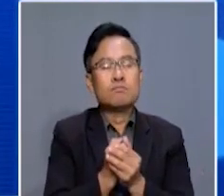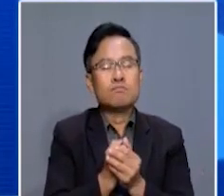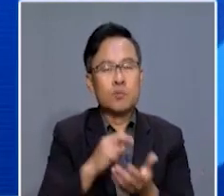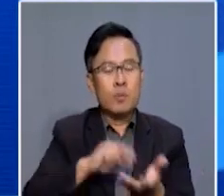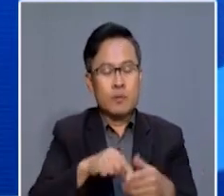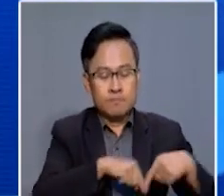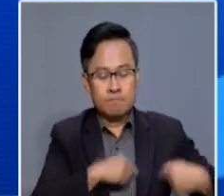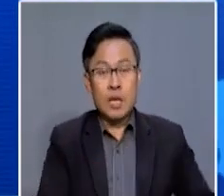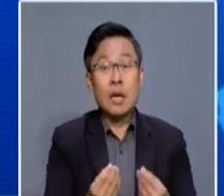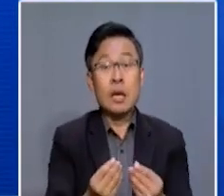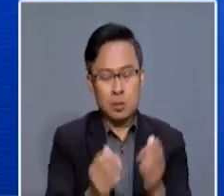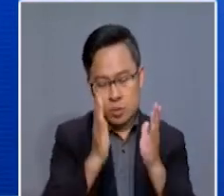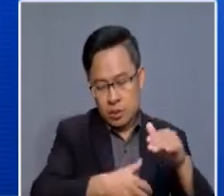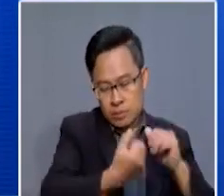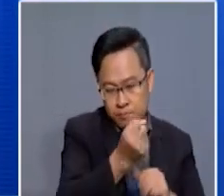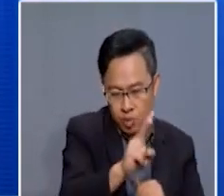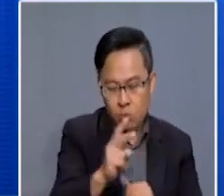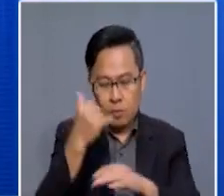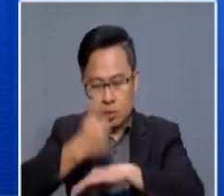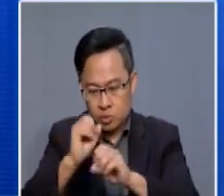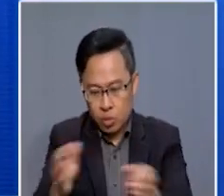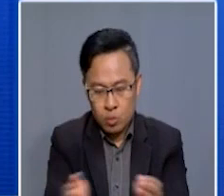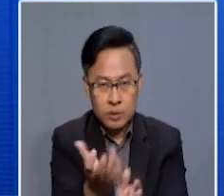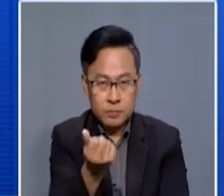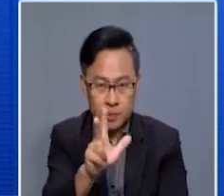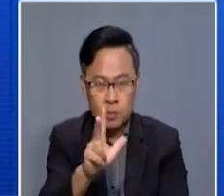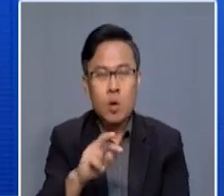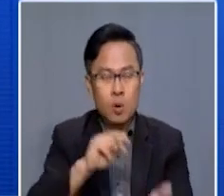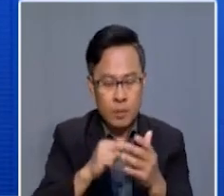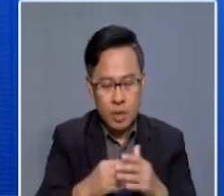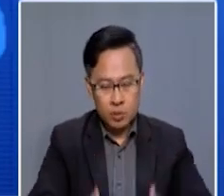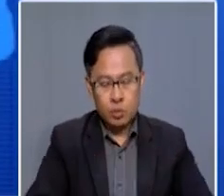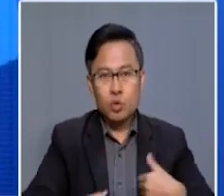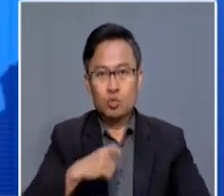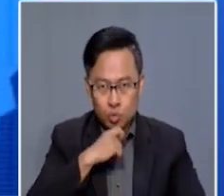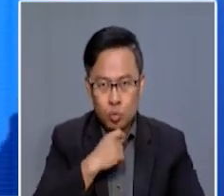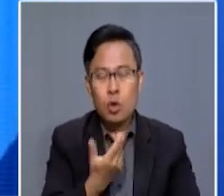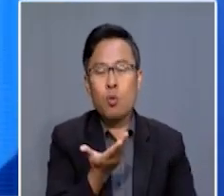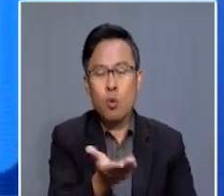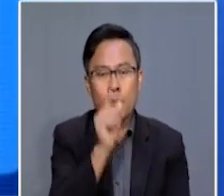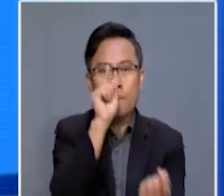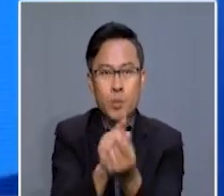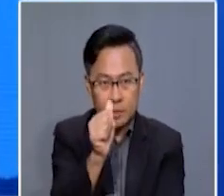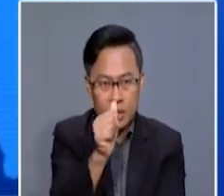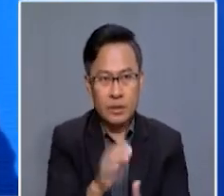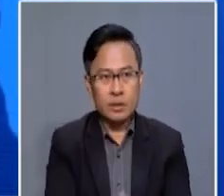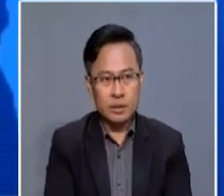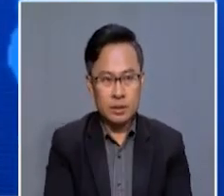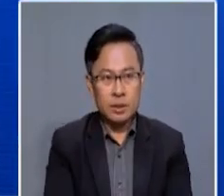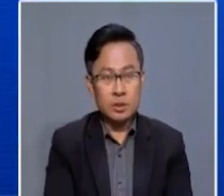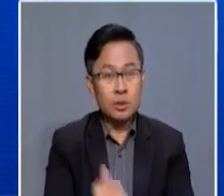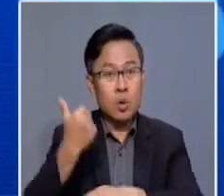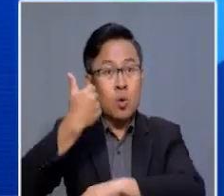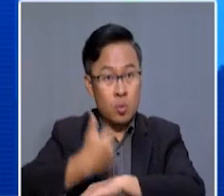สายและโค้ชออกมาอย่างปลอดภัยแล้วก็เป็นกำลังใจให้เจ้าหน้าที่ปฏิบัติการค้นหาทุกคนคือเราก็ไปตรวจสอบดูปรากฏว่าโค้ชเนี่ยนะ